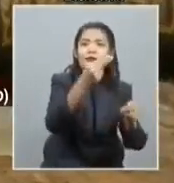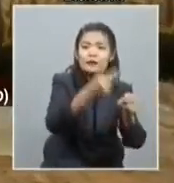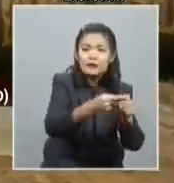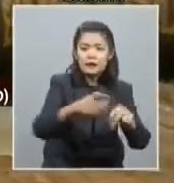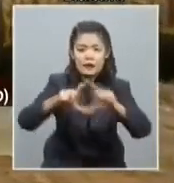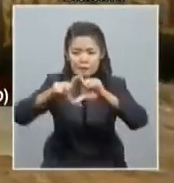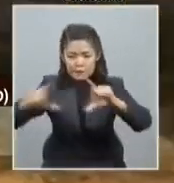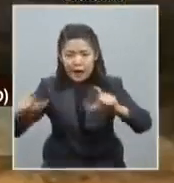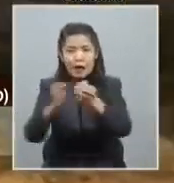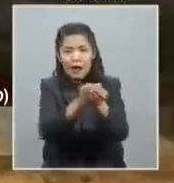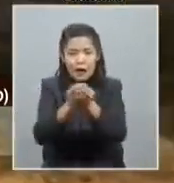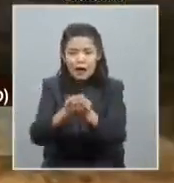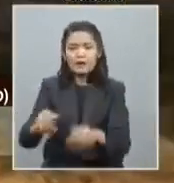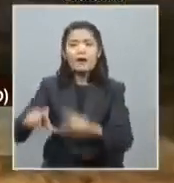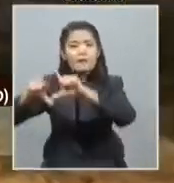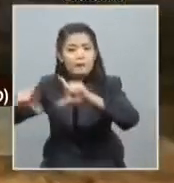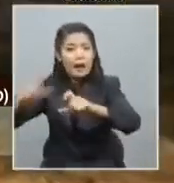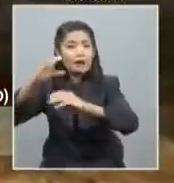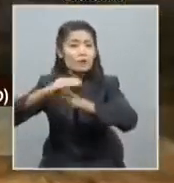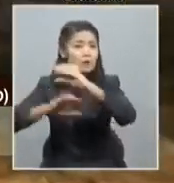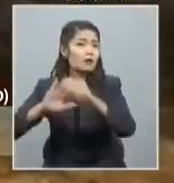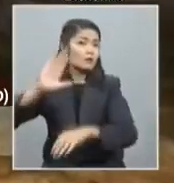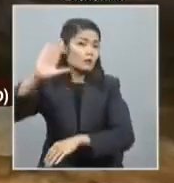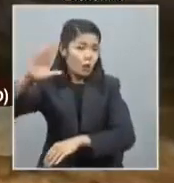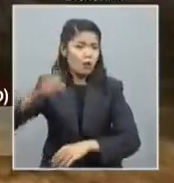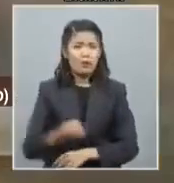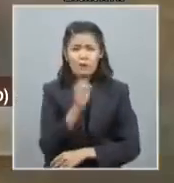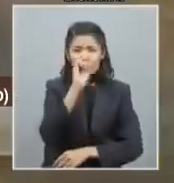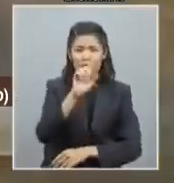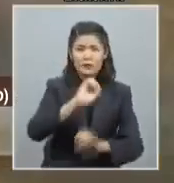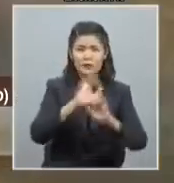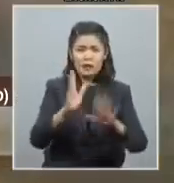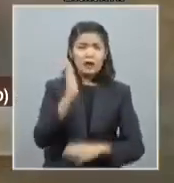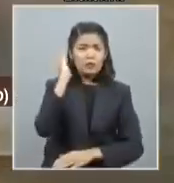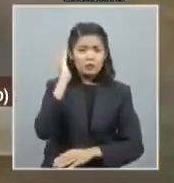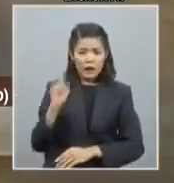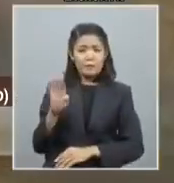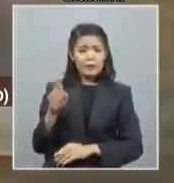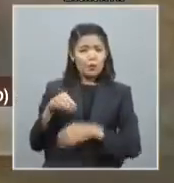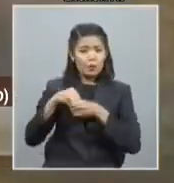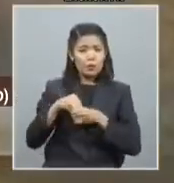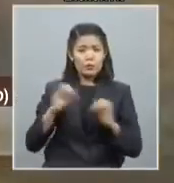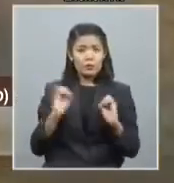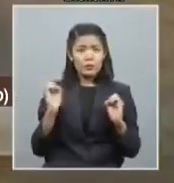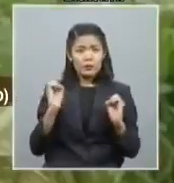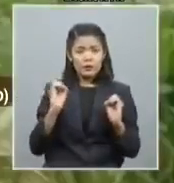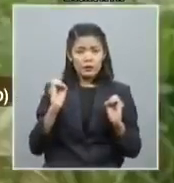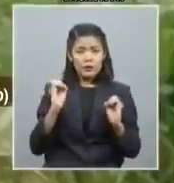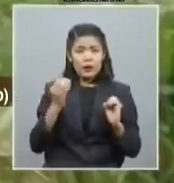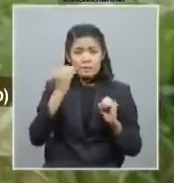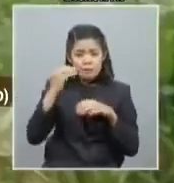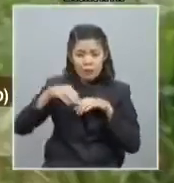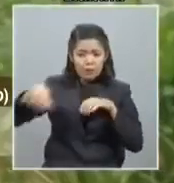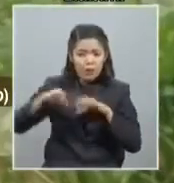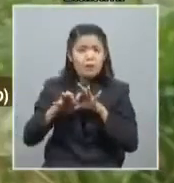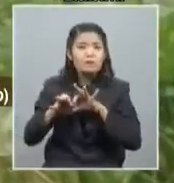ายชื่อโครงการพระราชดำริยืนยันว่าไอ้ตอนตัดเนี่ยบิลลี่ไม่ได้อยู่ตรงนั้นเลยบิลลี่อยู่อีกหมู่บ้านนึงห่